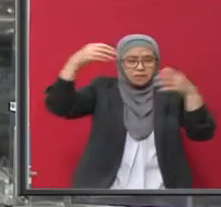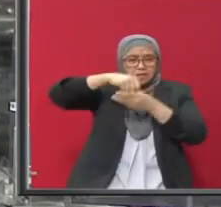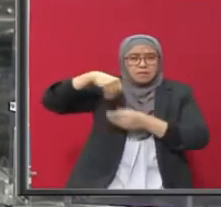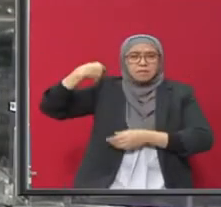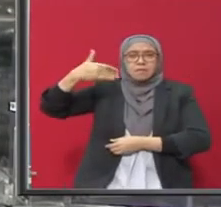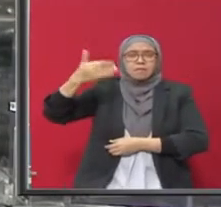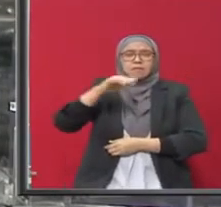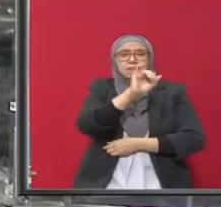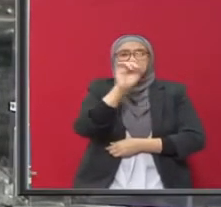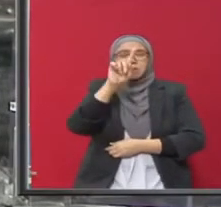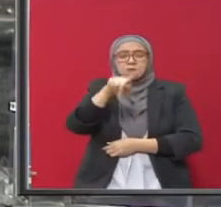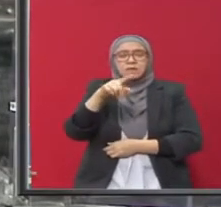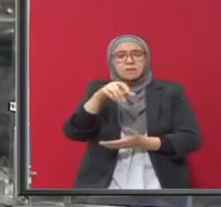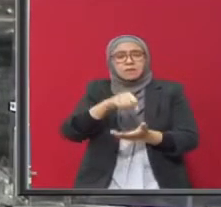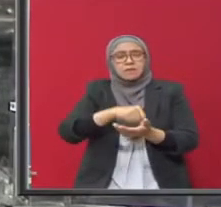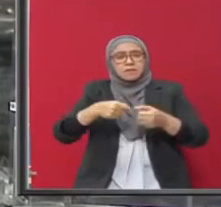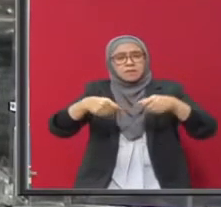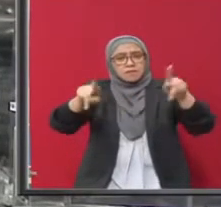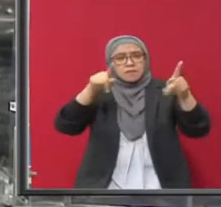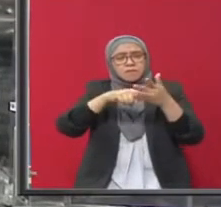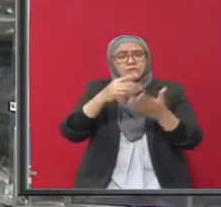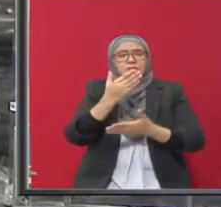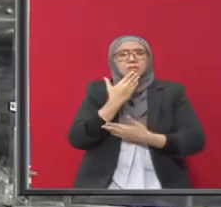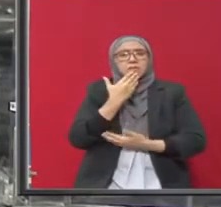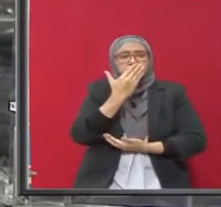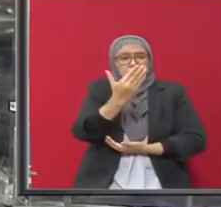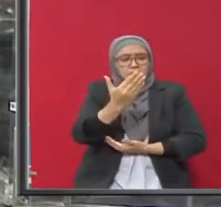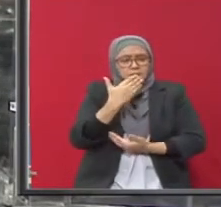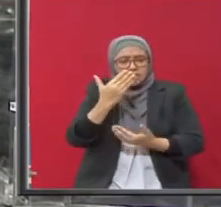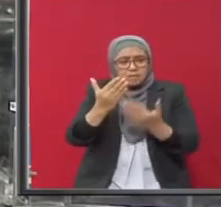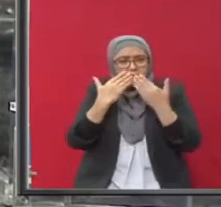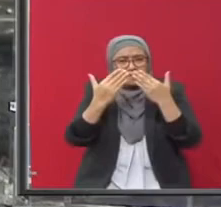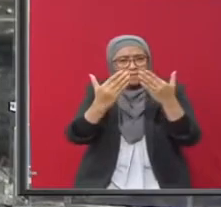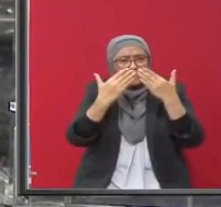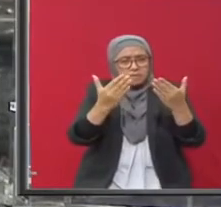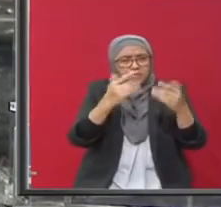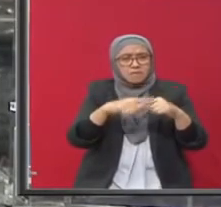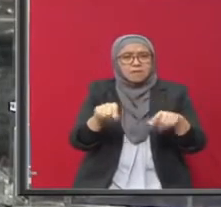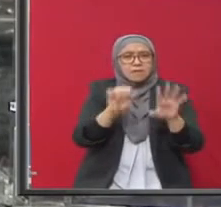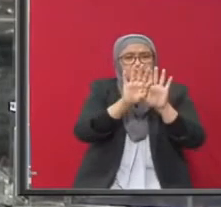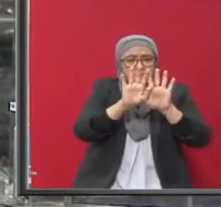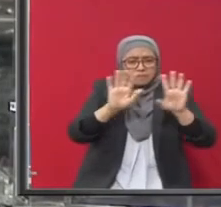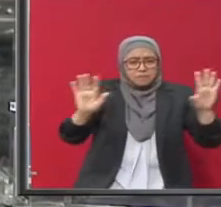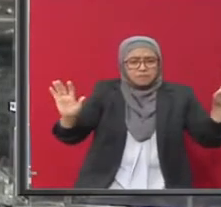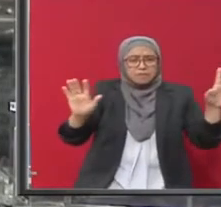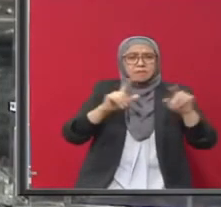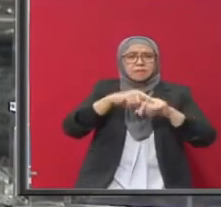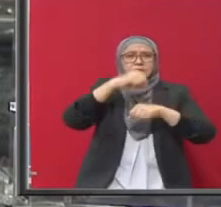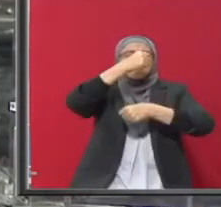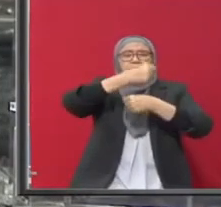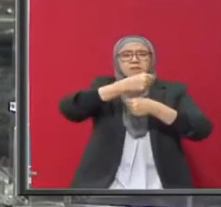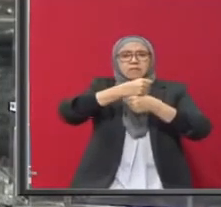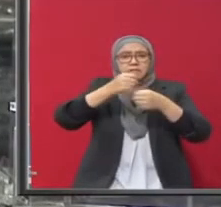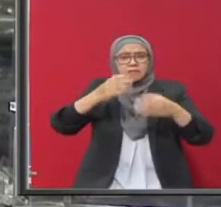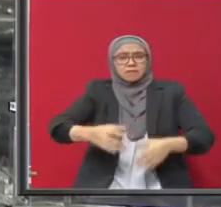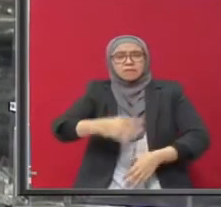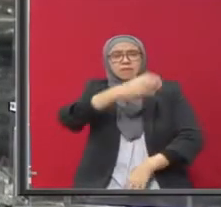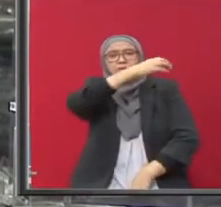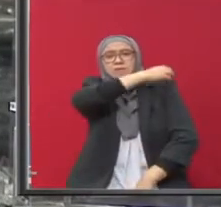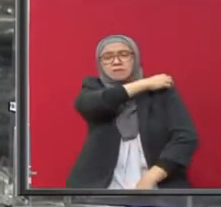ribuan terima kasih kepada frontliner yang terdiri daripada pegawai dan kaki tangan Kementerian